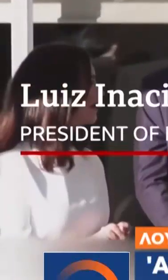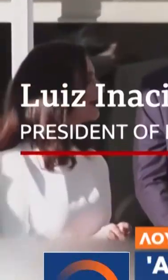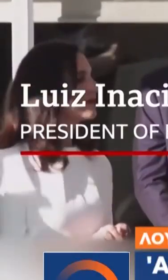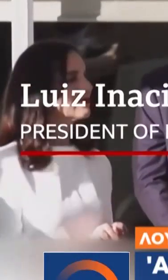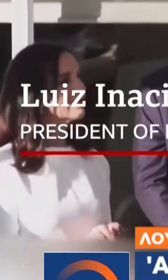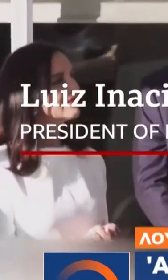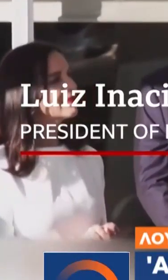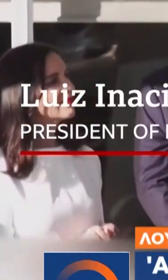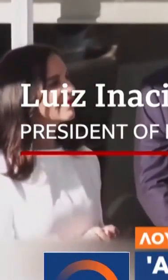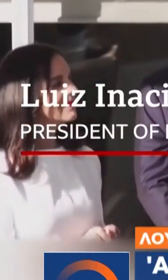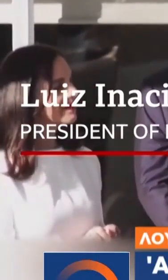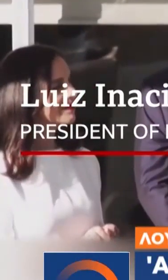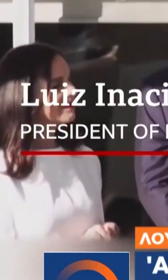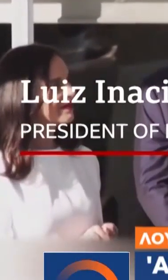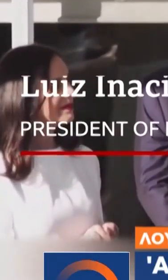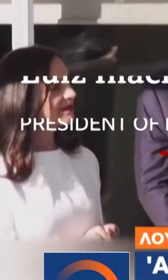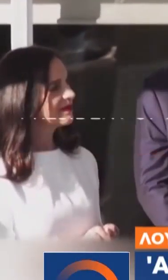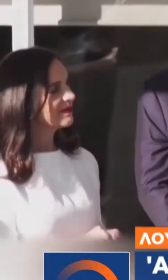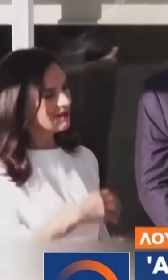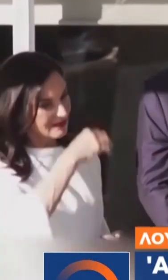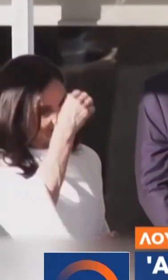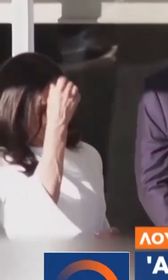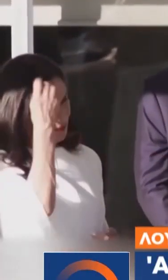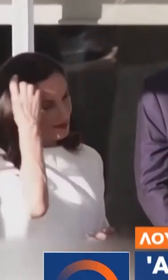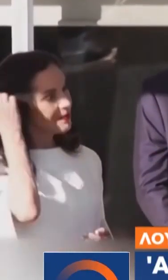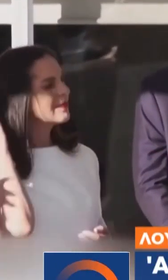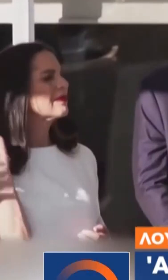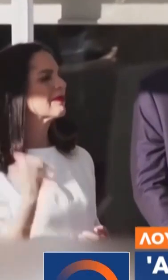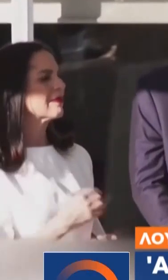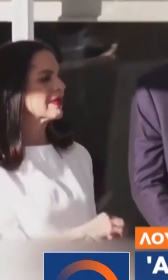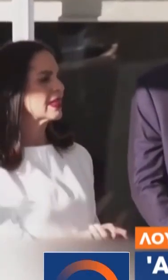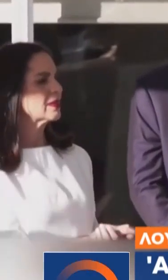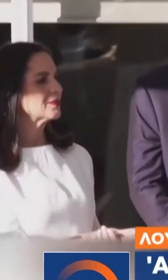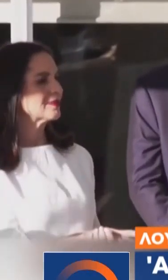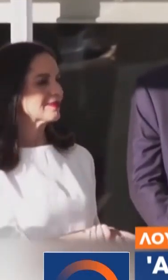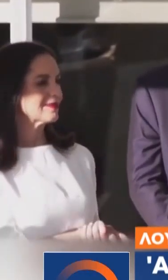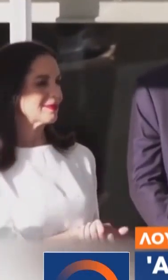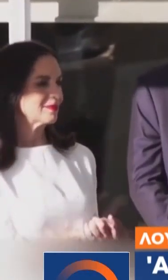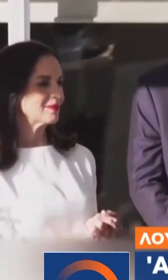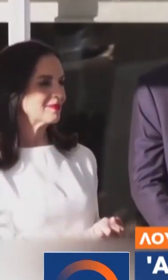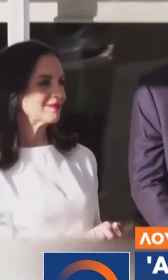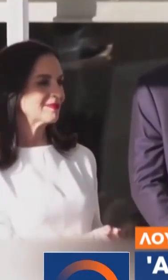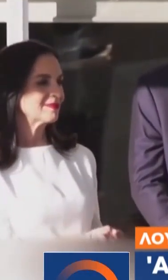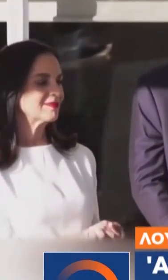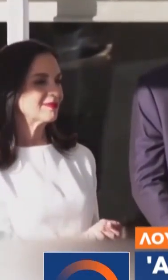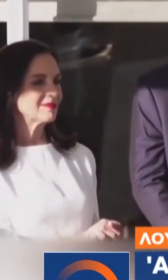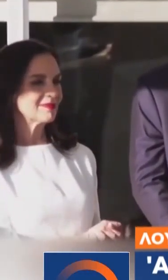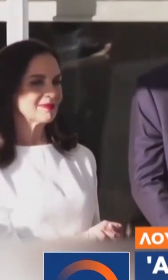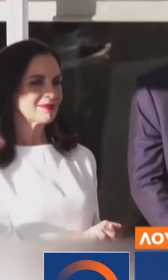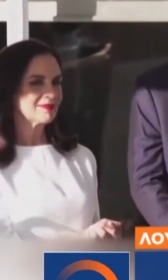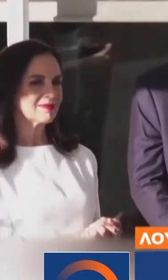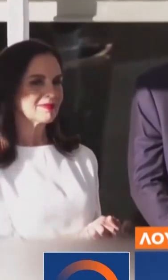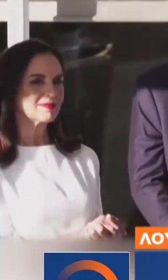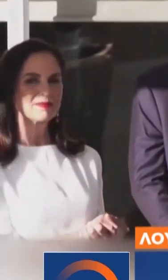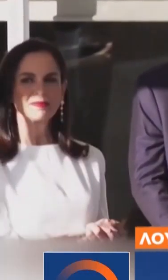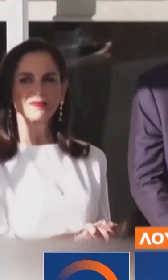Trabalhadores e trabalhadoras desempregados, exibindo nos semáforos cartazes de papelão com a frase que nos envergonha a